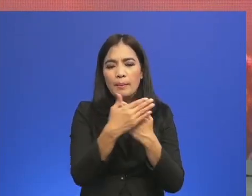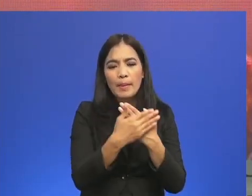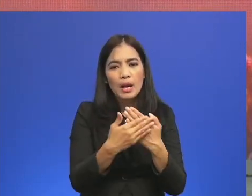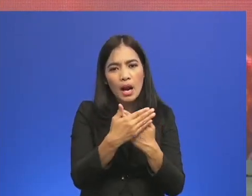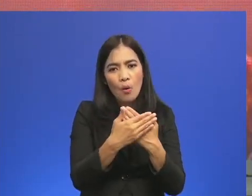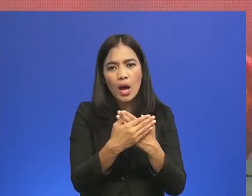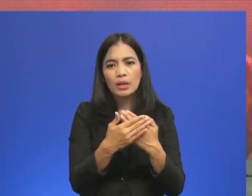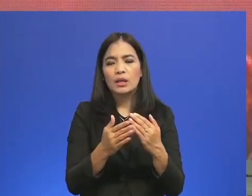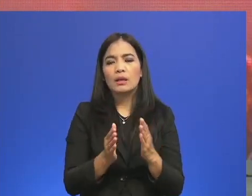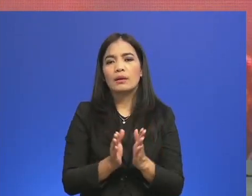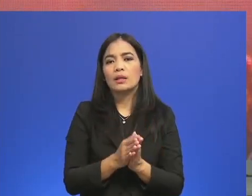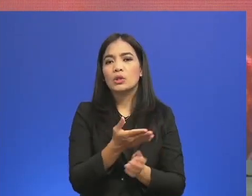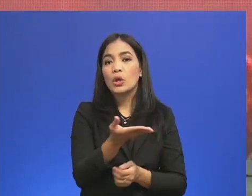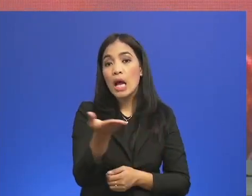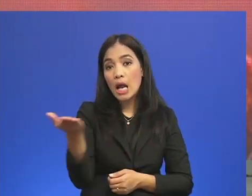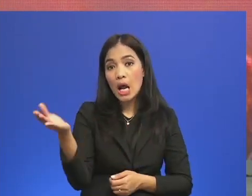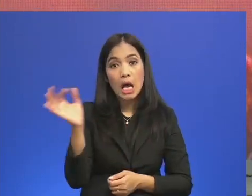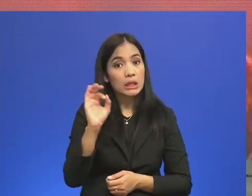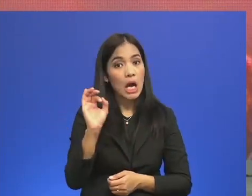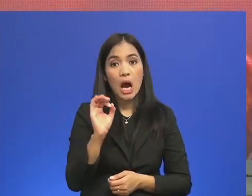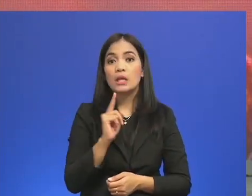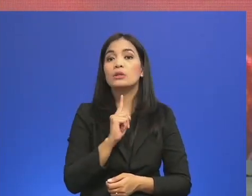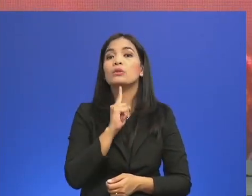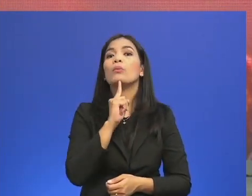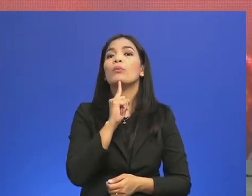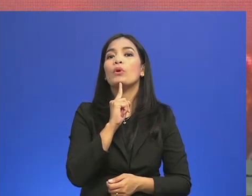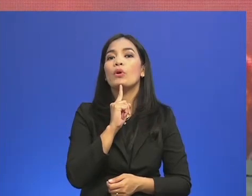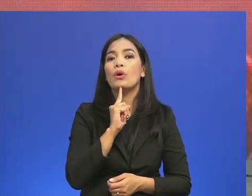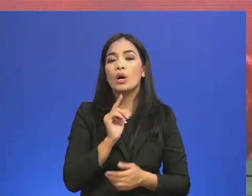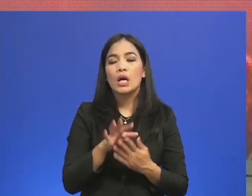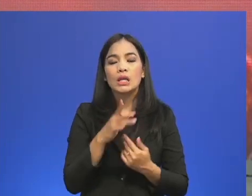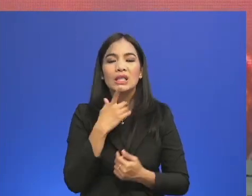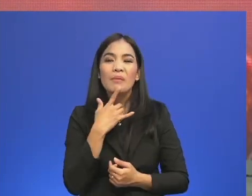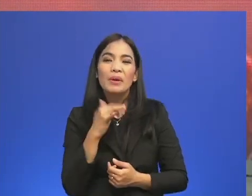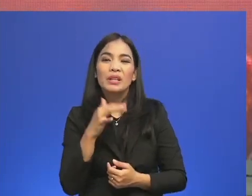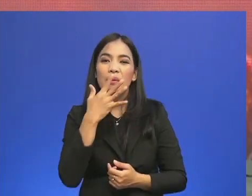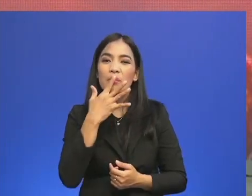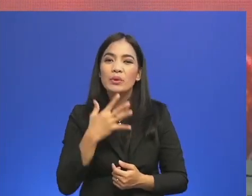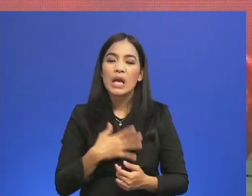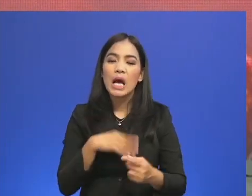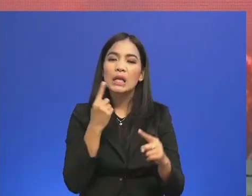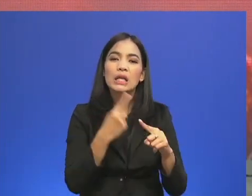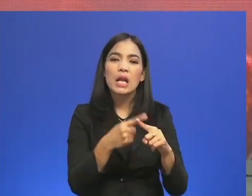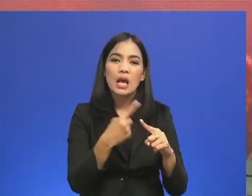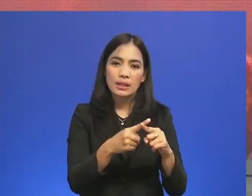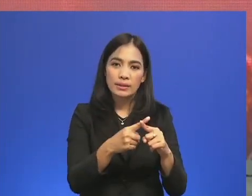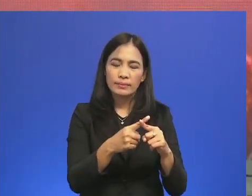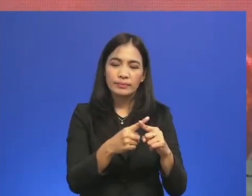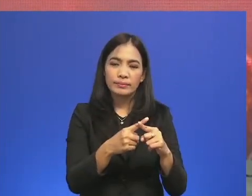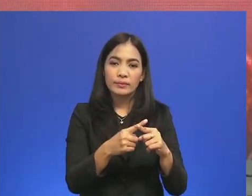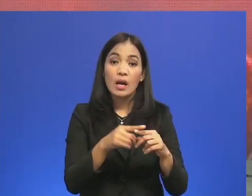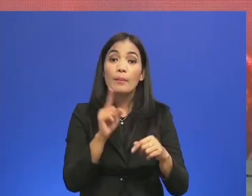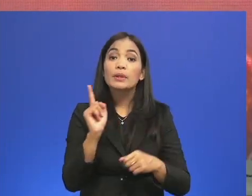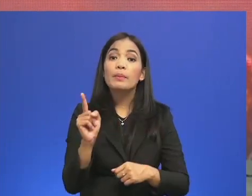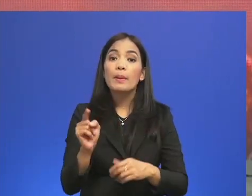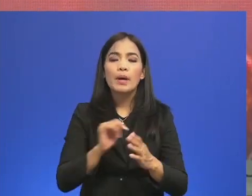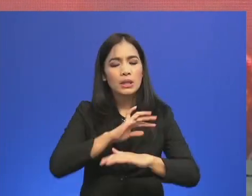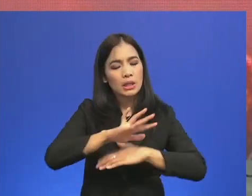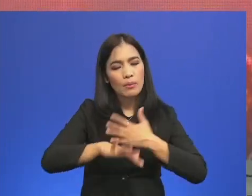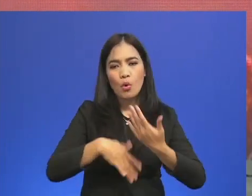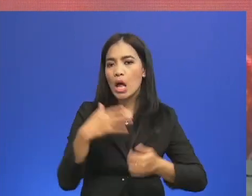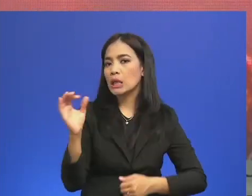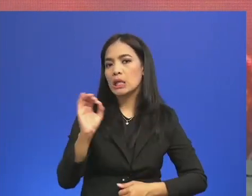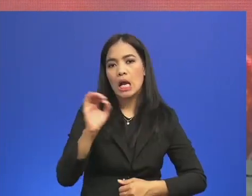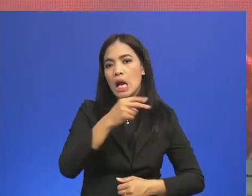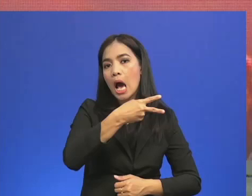sombong. Jangan merasa Anda memiliki nilai. Sebab semua itu tidak ada